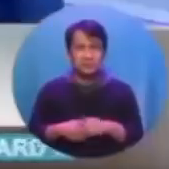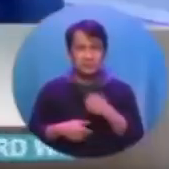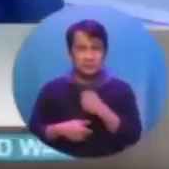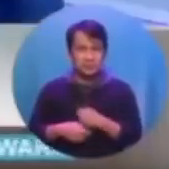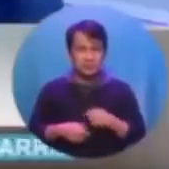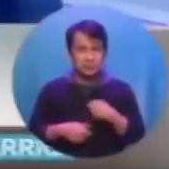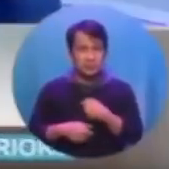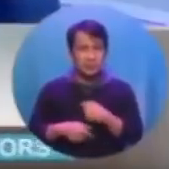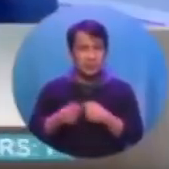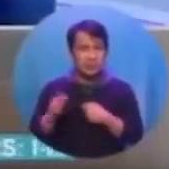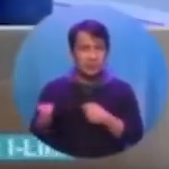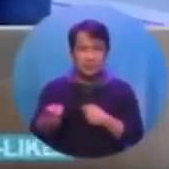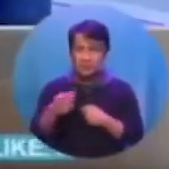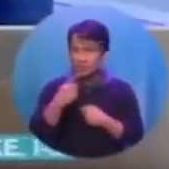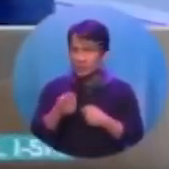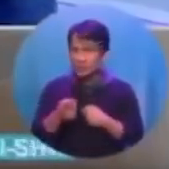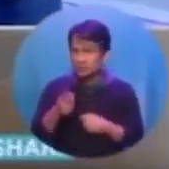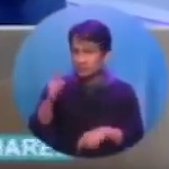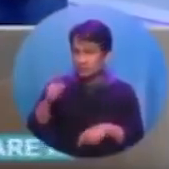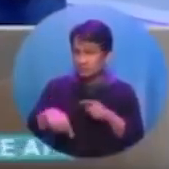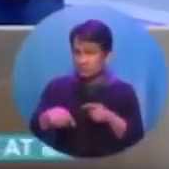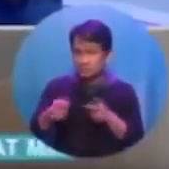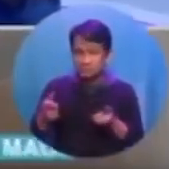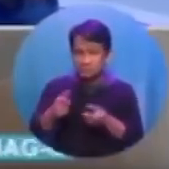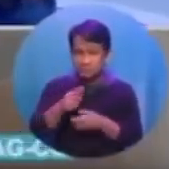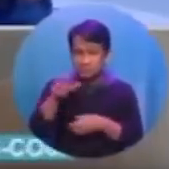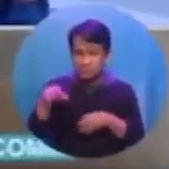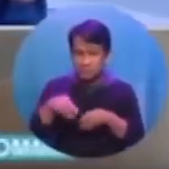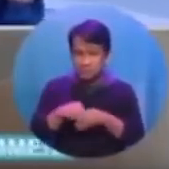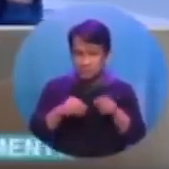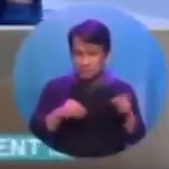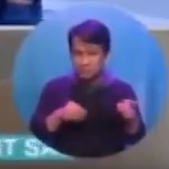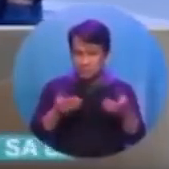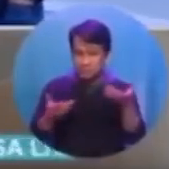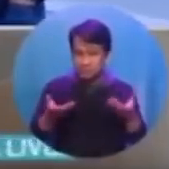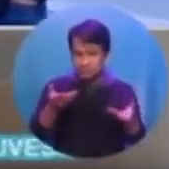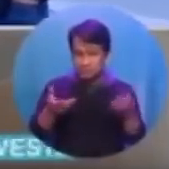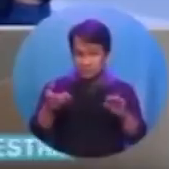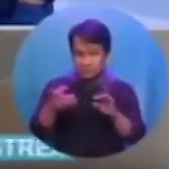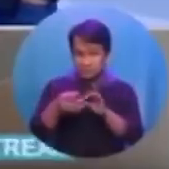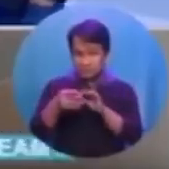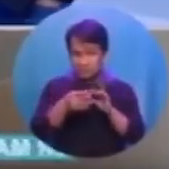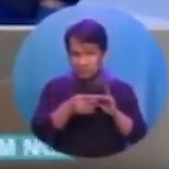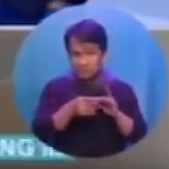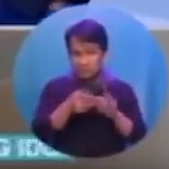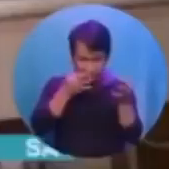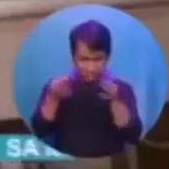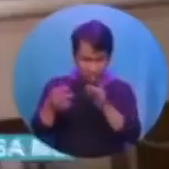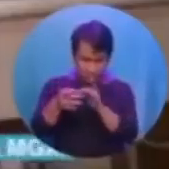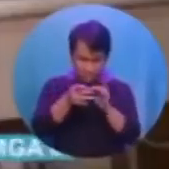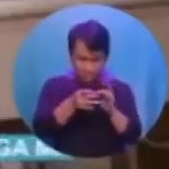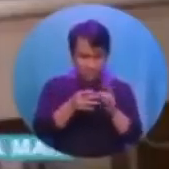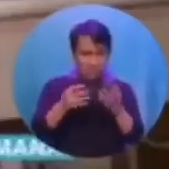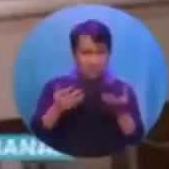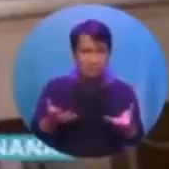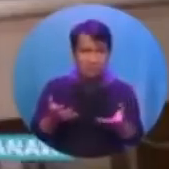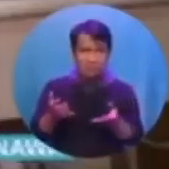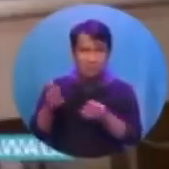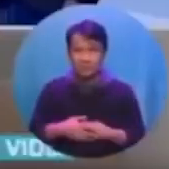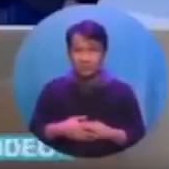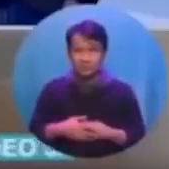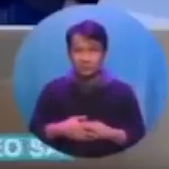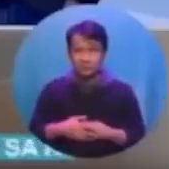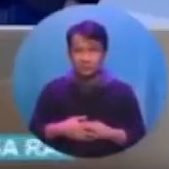have to ask you a very hard question. Hindi ho ba siya involved sa mga hindi magandang gawain? Wala naman,